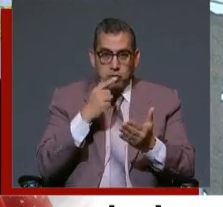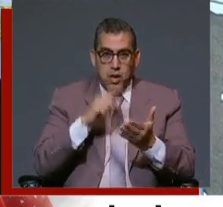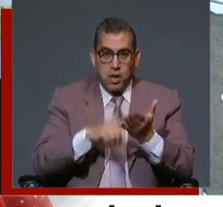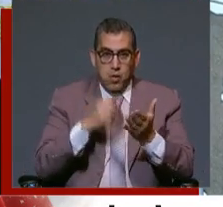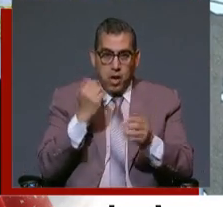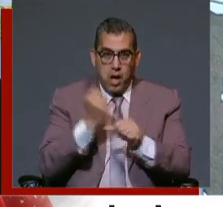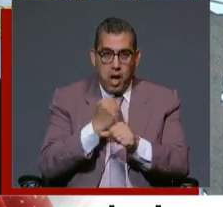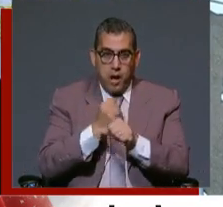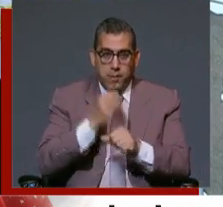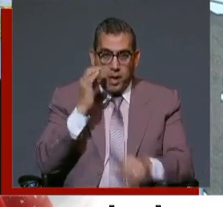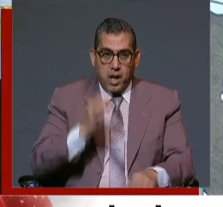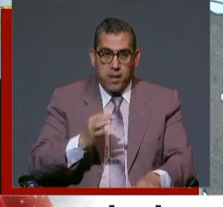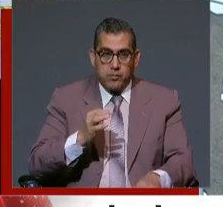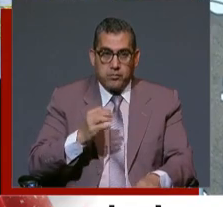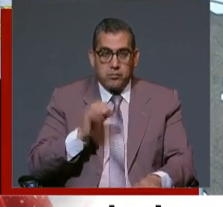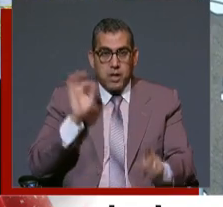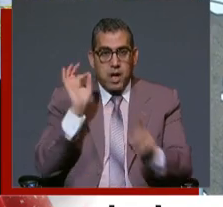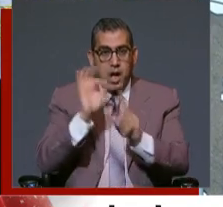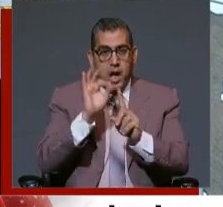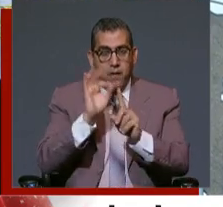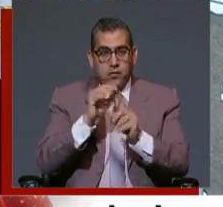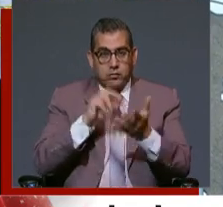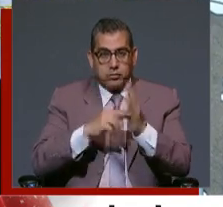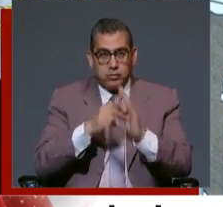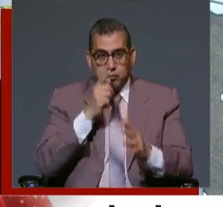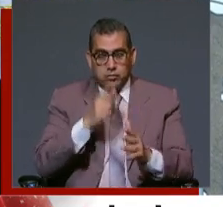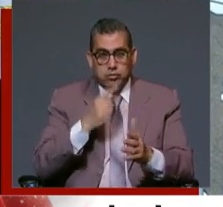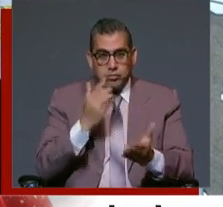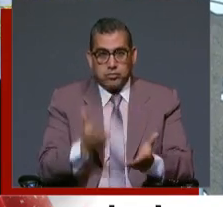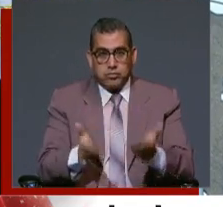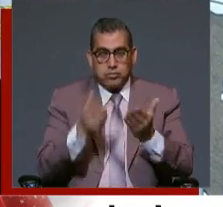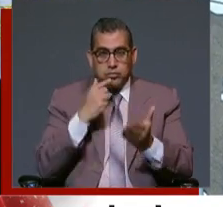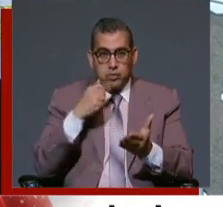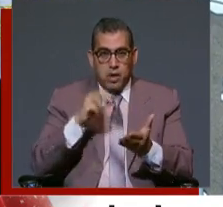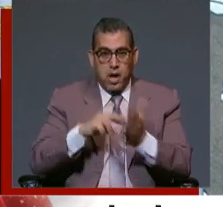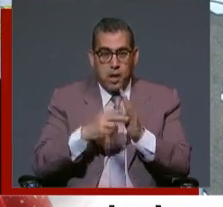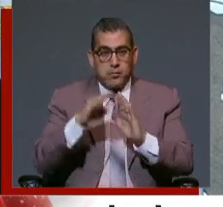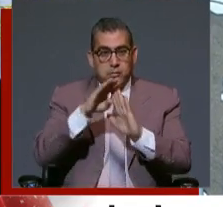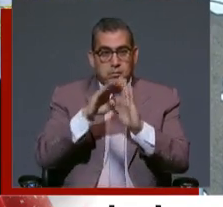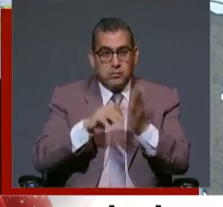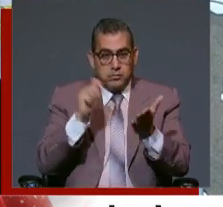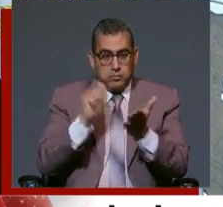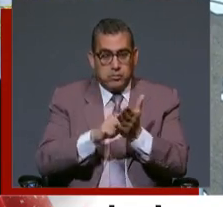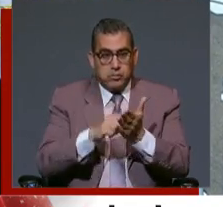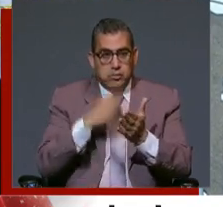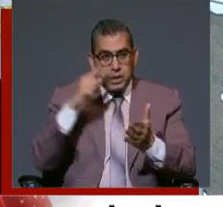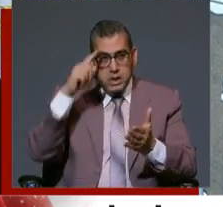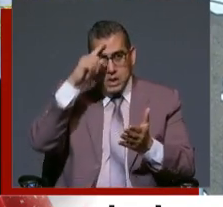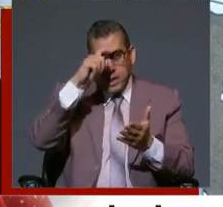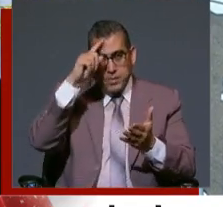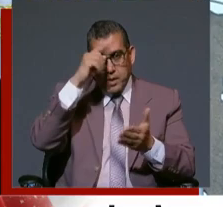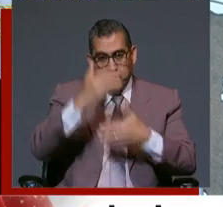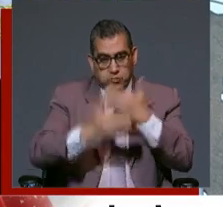إلى طرق تسهل الرفع الفعال للقيود المالية التي تعوق